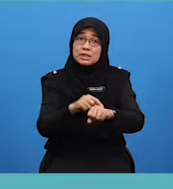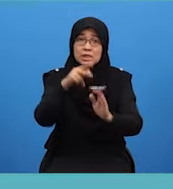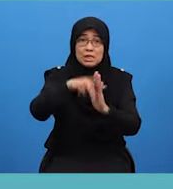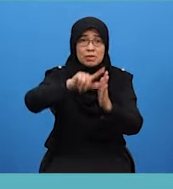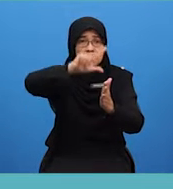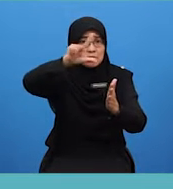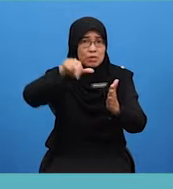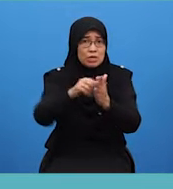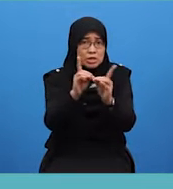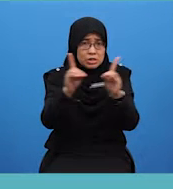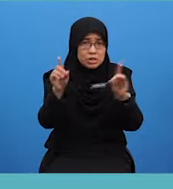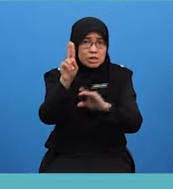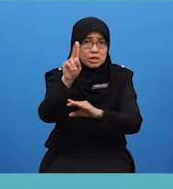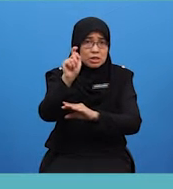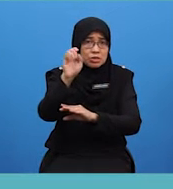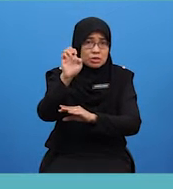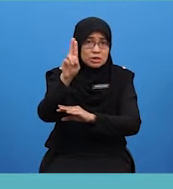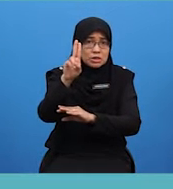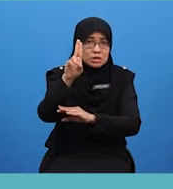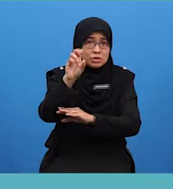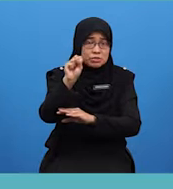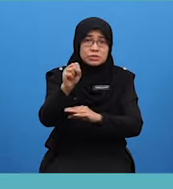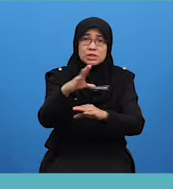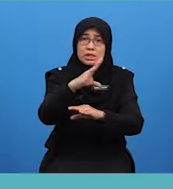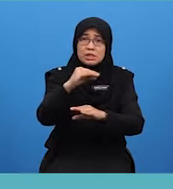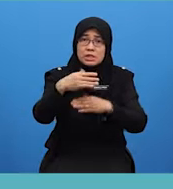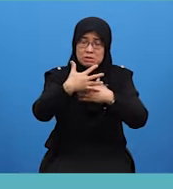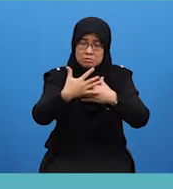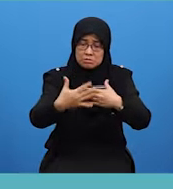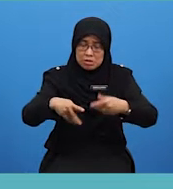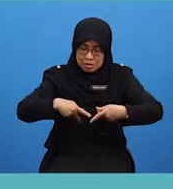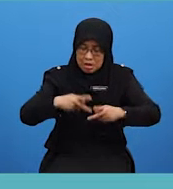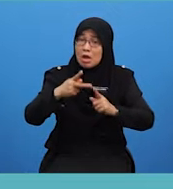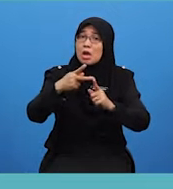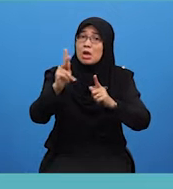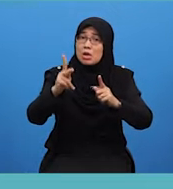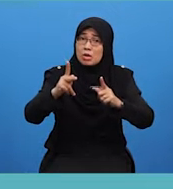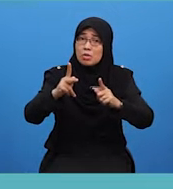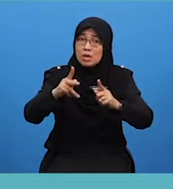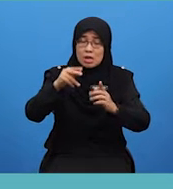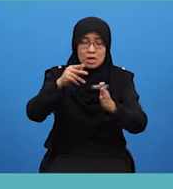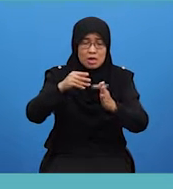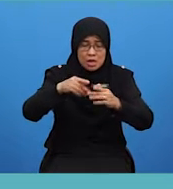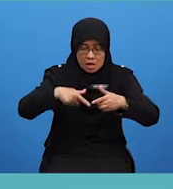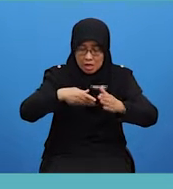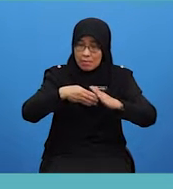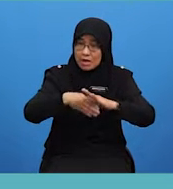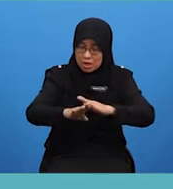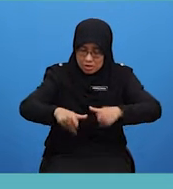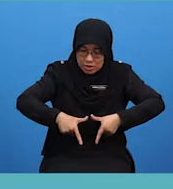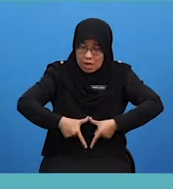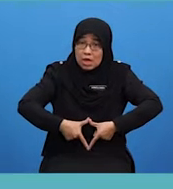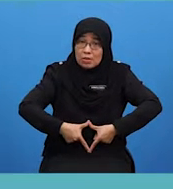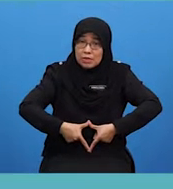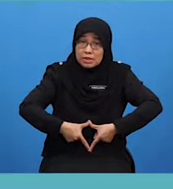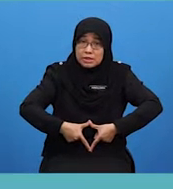Peluluhan dinding uterus dan pengaliran darah keluar melalui faraj, iaitu pada hari ke pertama hingga hari